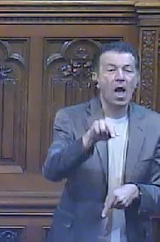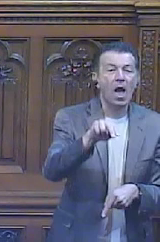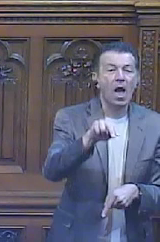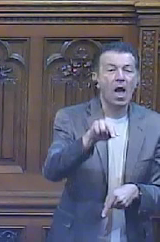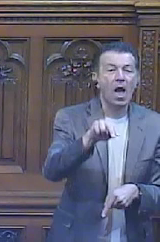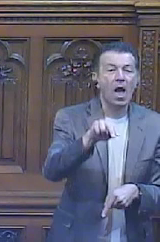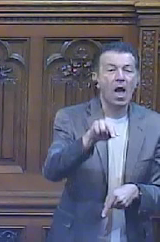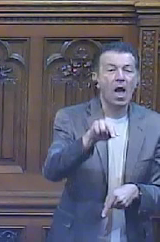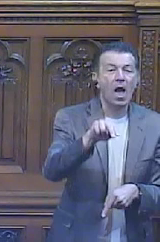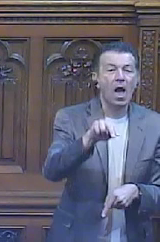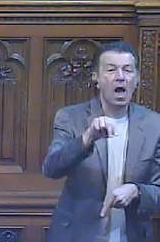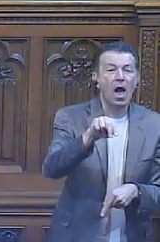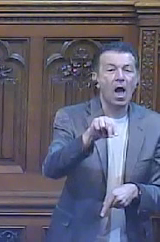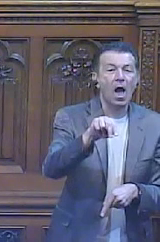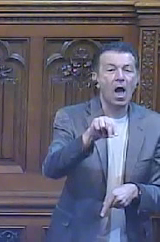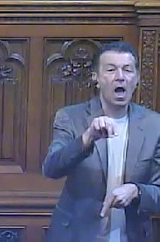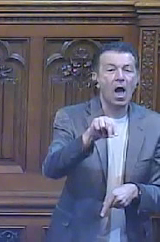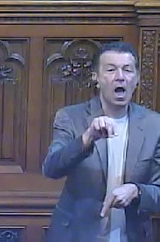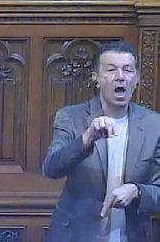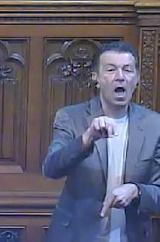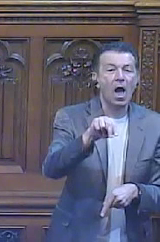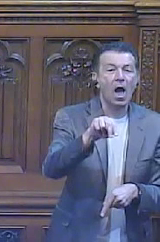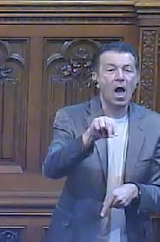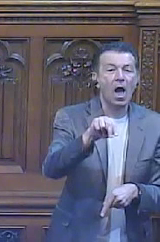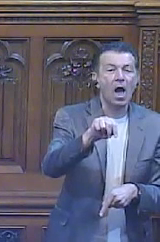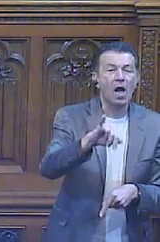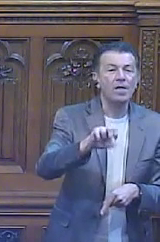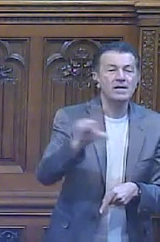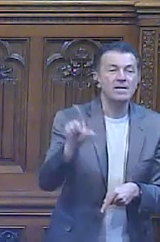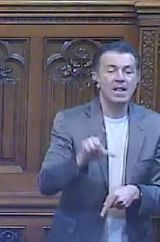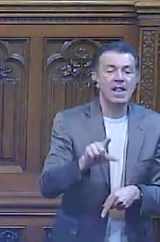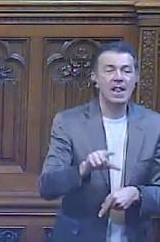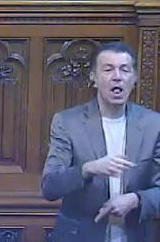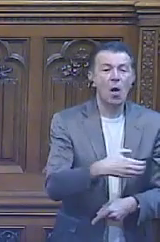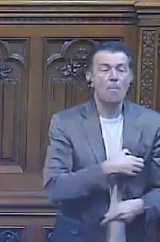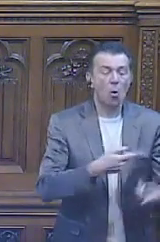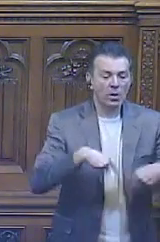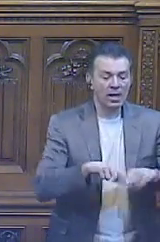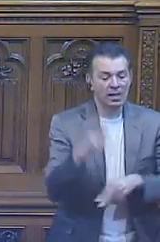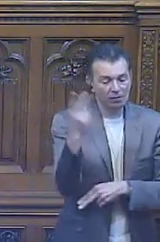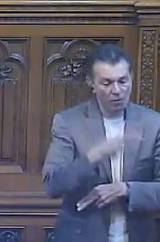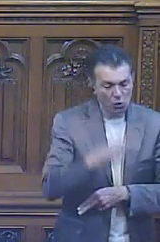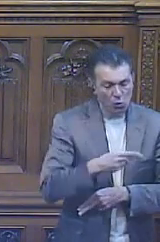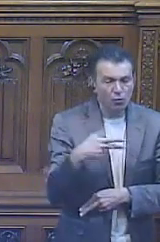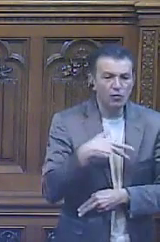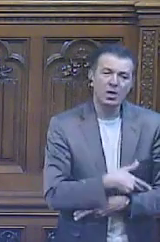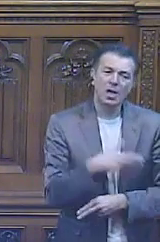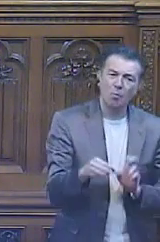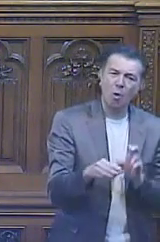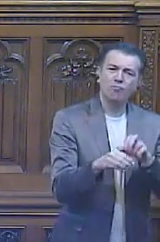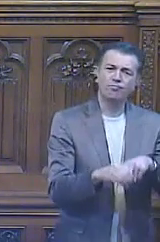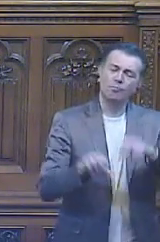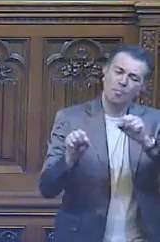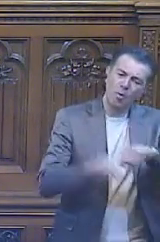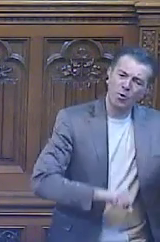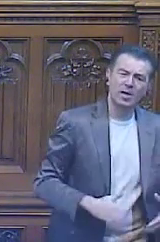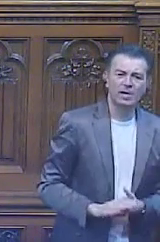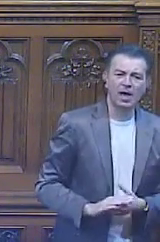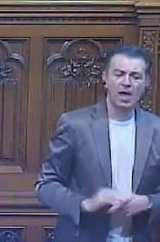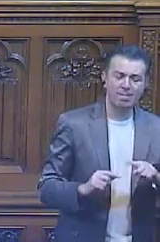für Österreicher, wie es der Herr Niestl im Burgenland gemacht hat. Die vernünftigen Sozialdemokraten haben die Gelegenheit, nach